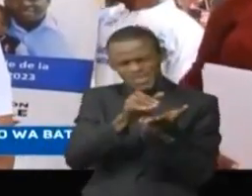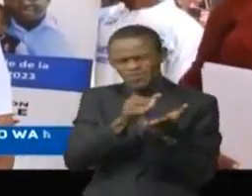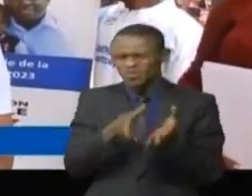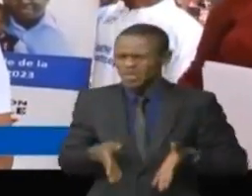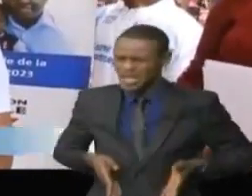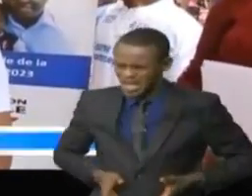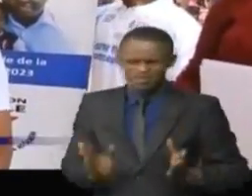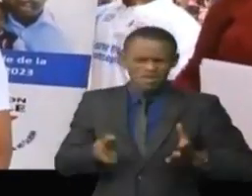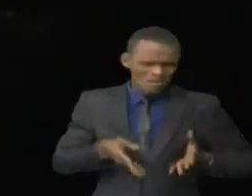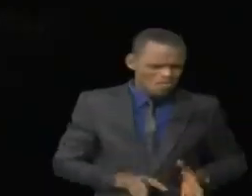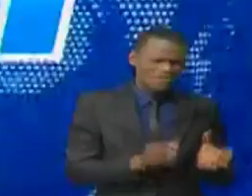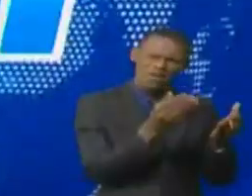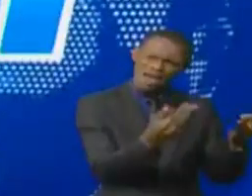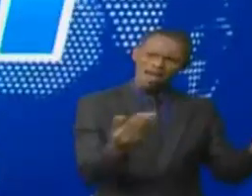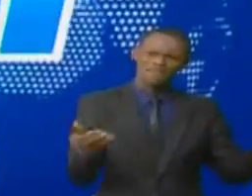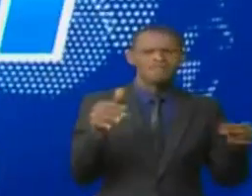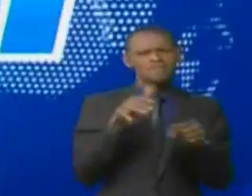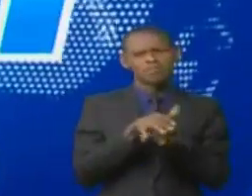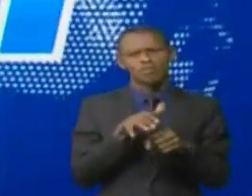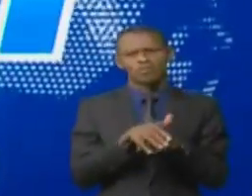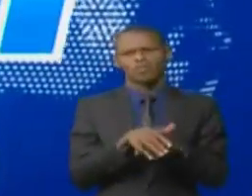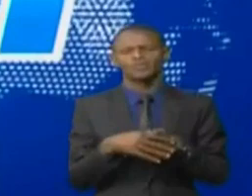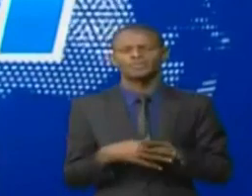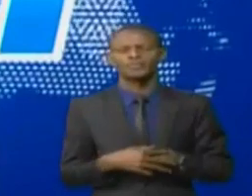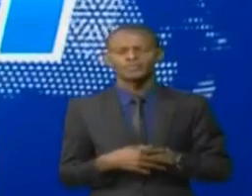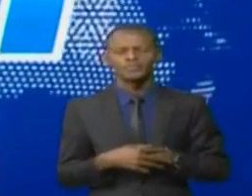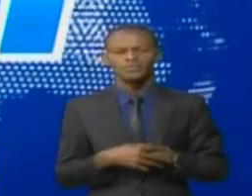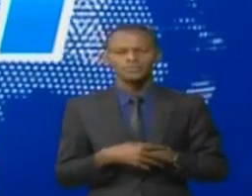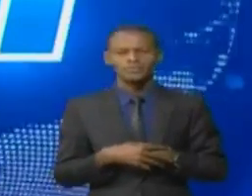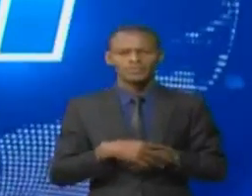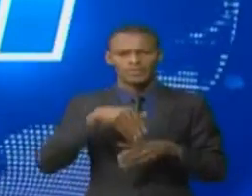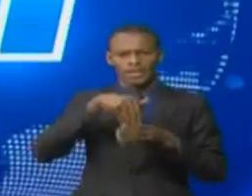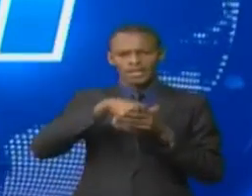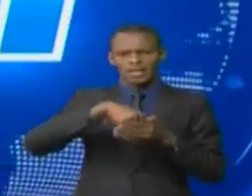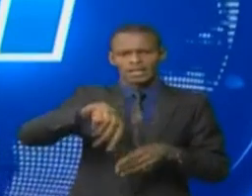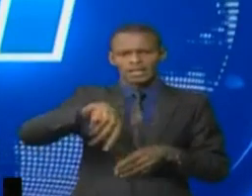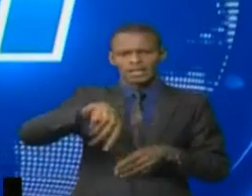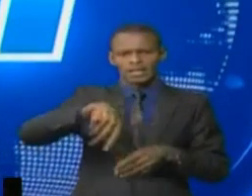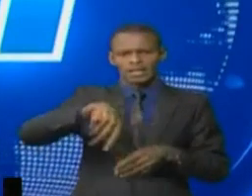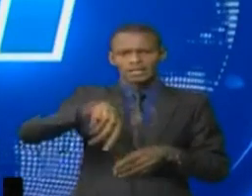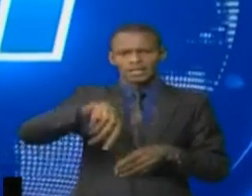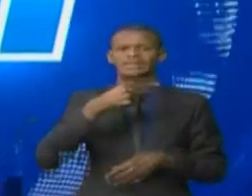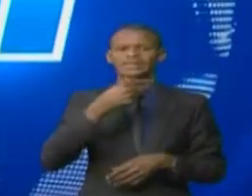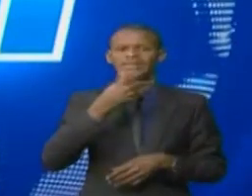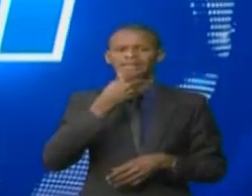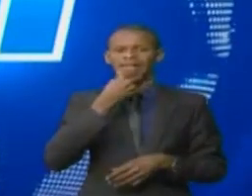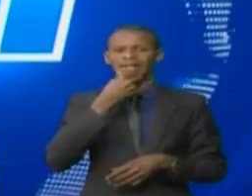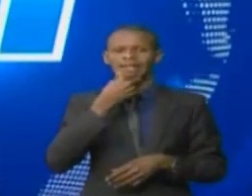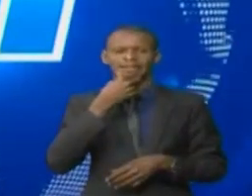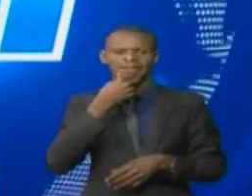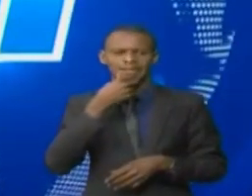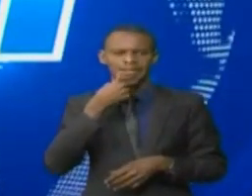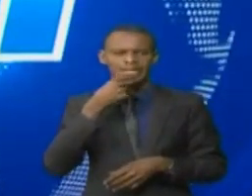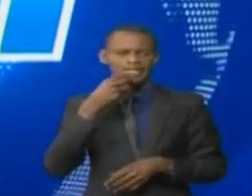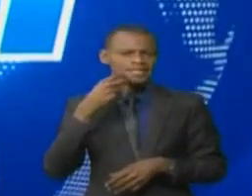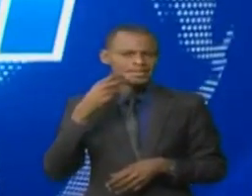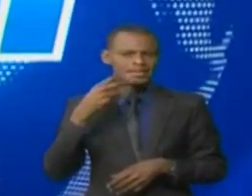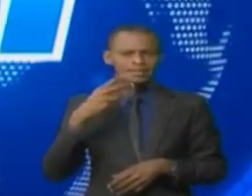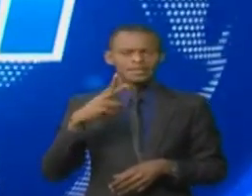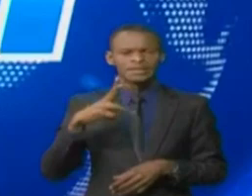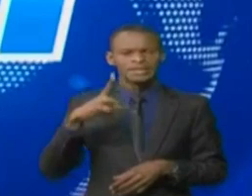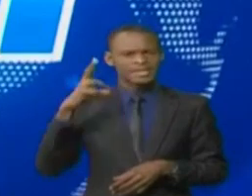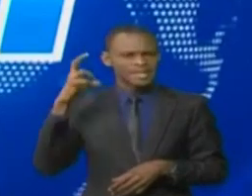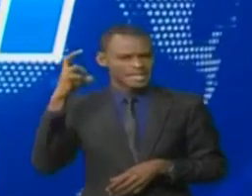la pauvreté. Toujours à Tshikapa, le ministre provincial de l'Agriculture a procédé mardi dernier